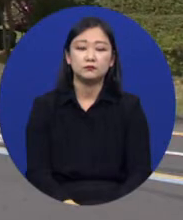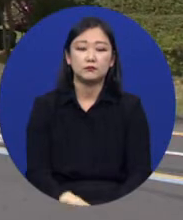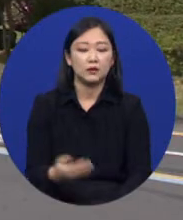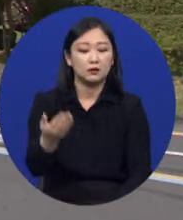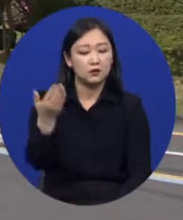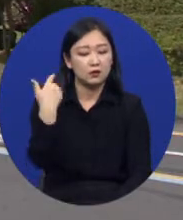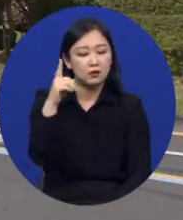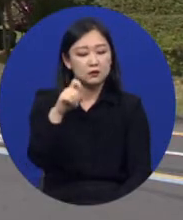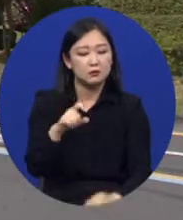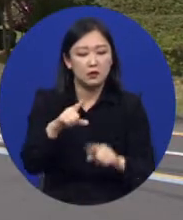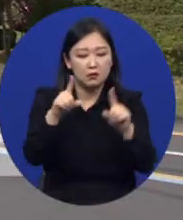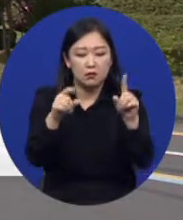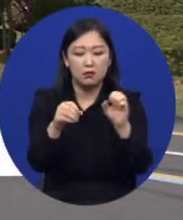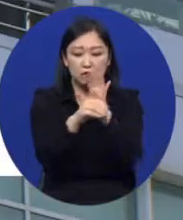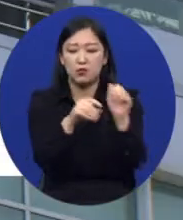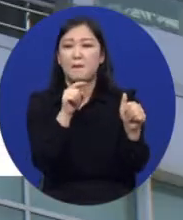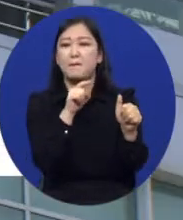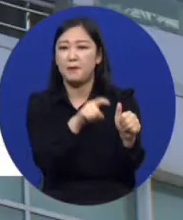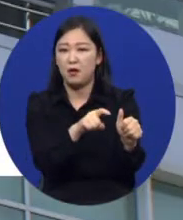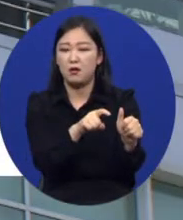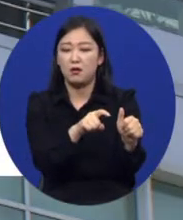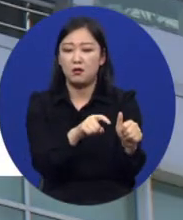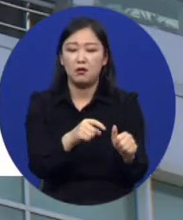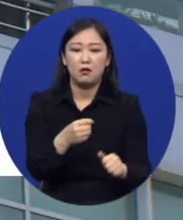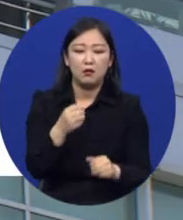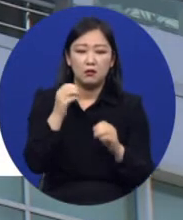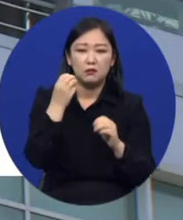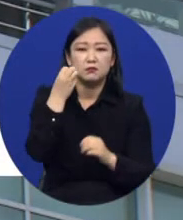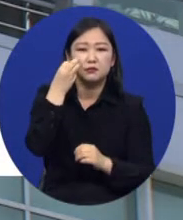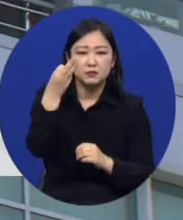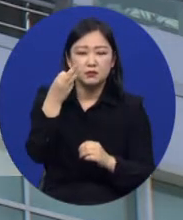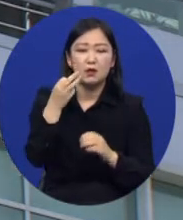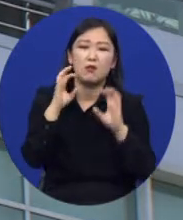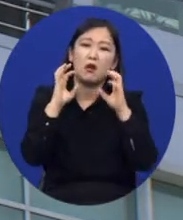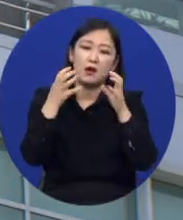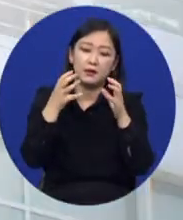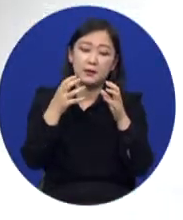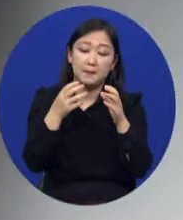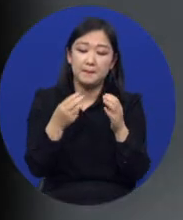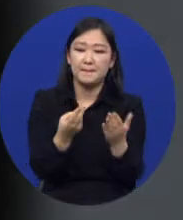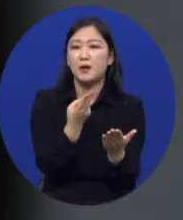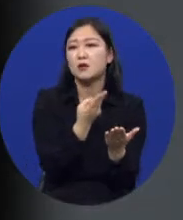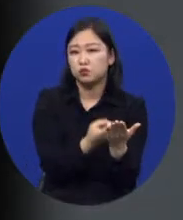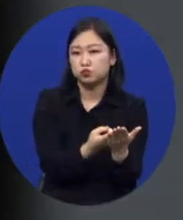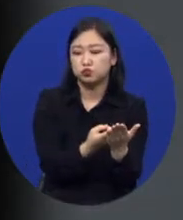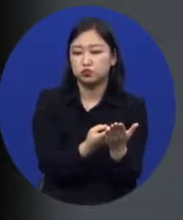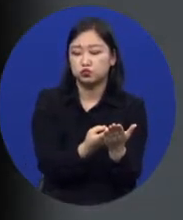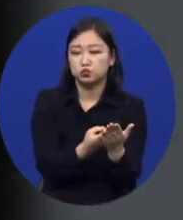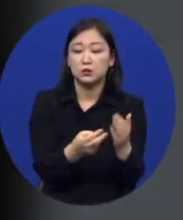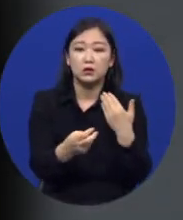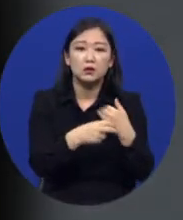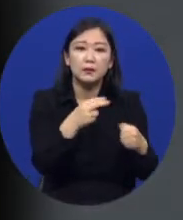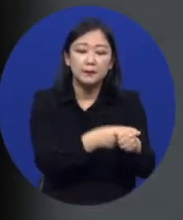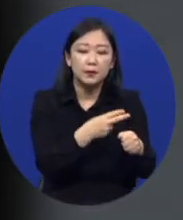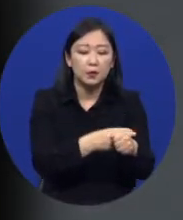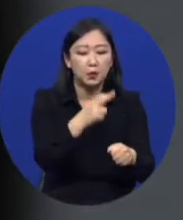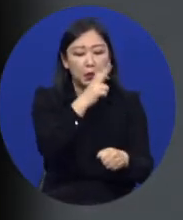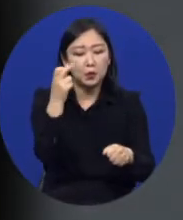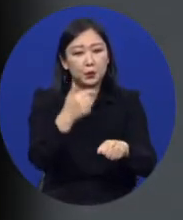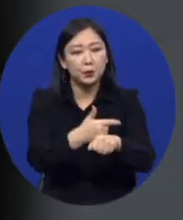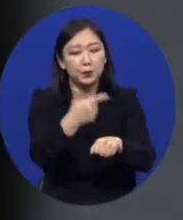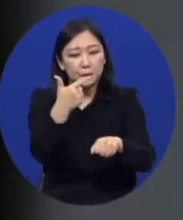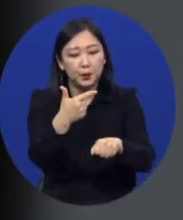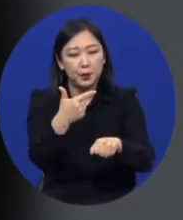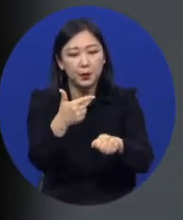지난달 11일 코로나 1 0 확진 판정을 받은 13개월 영화가 제주대 병원에 입원 하자 당직 위산은 오후 6시에 에피네프린